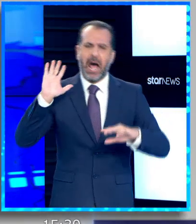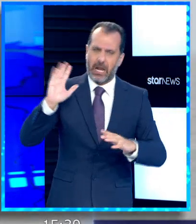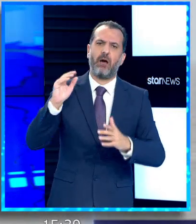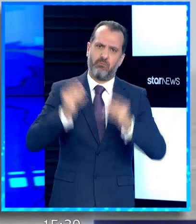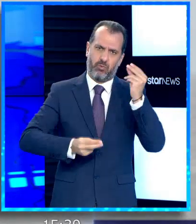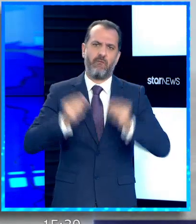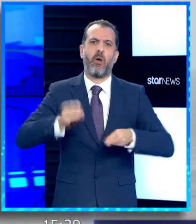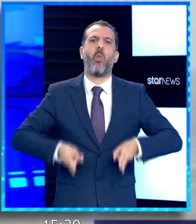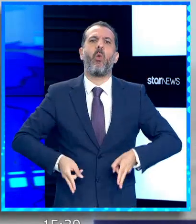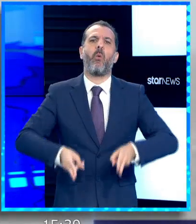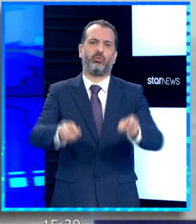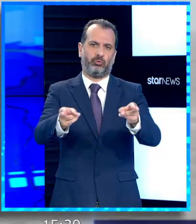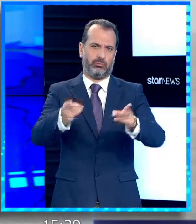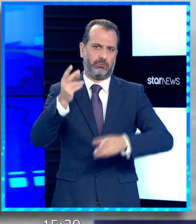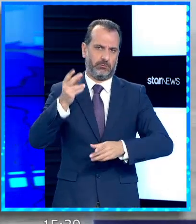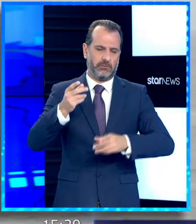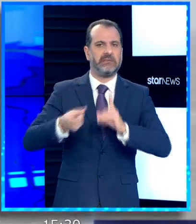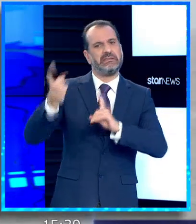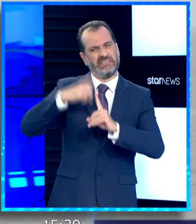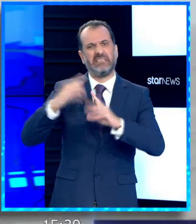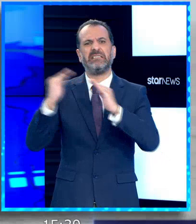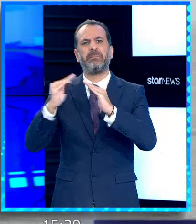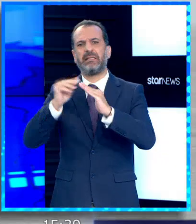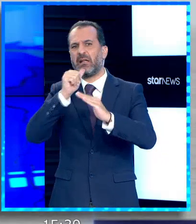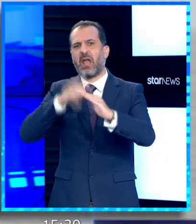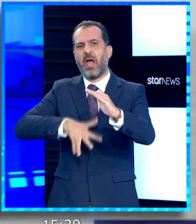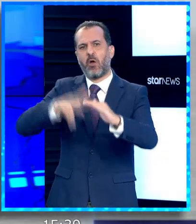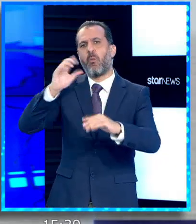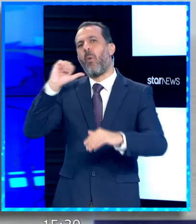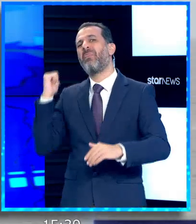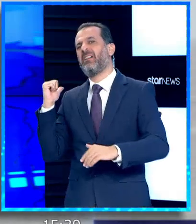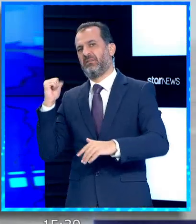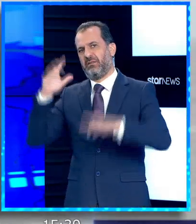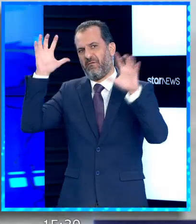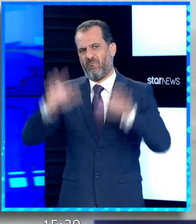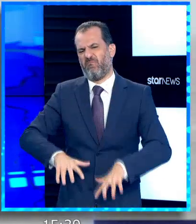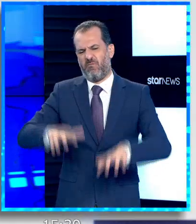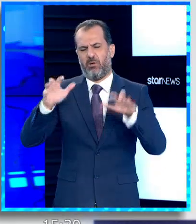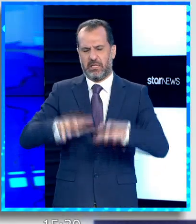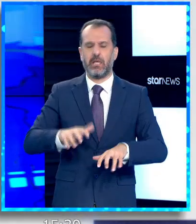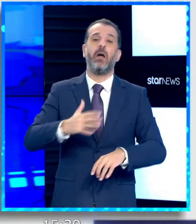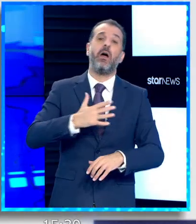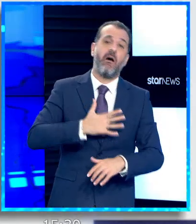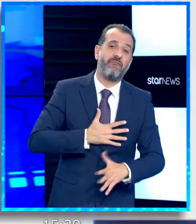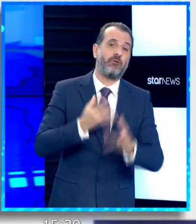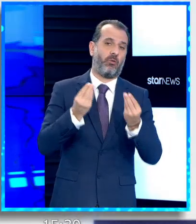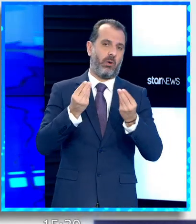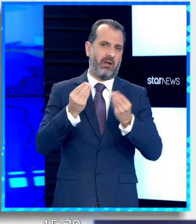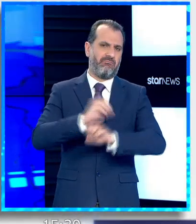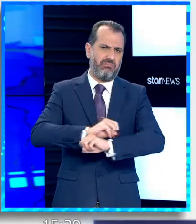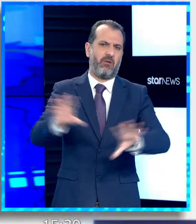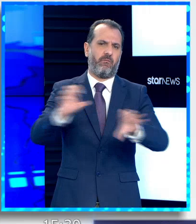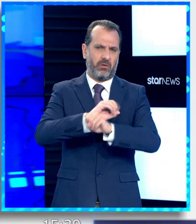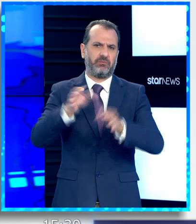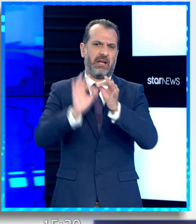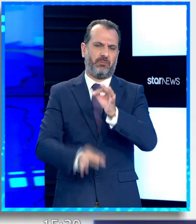στο οδικό δίκτυο. Υπάρχουν όμως και πλημμυρισμένα σπίτια από την χθεσινή ημέρα. Βαλεντίνα, να σε ευχαριστήσω πολύ για την